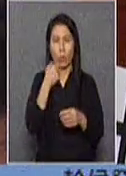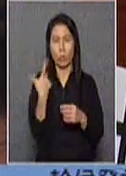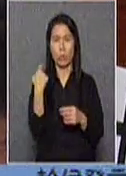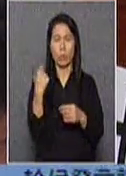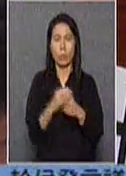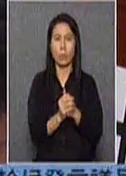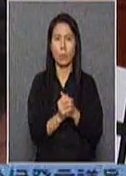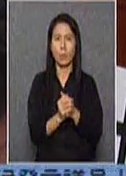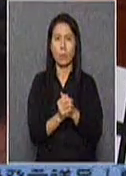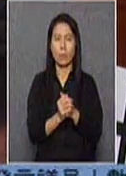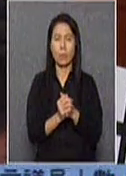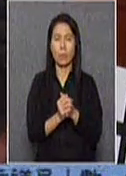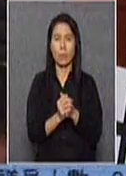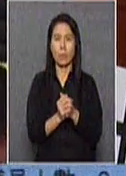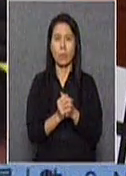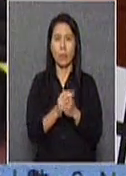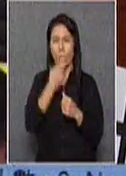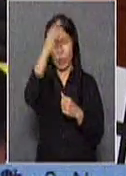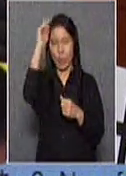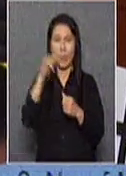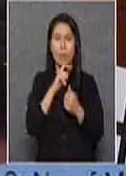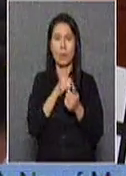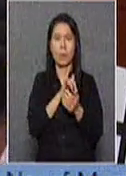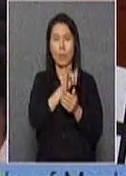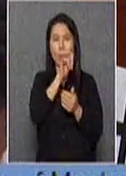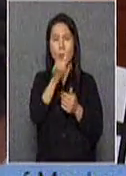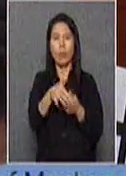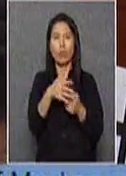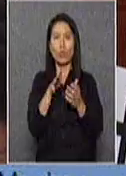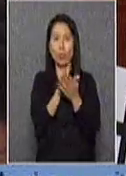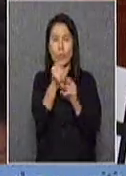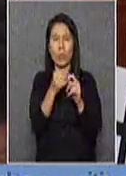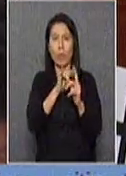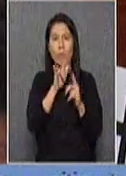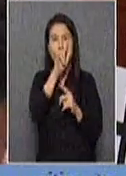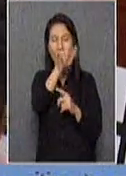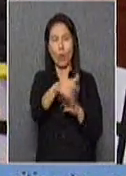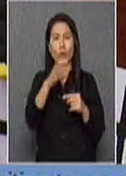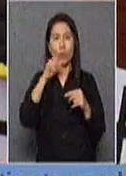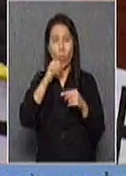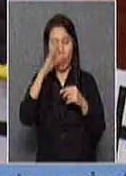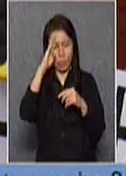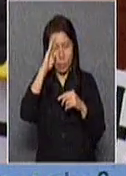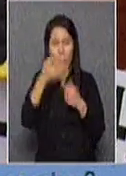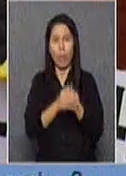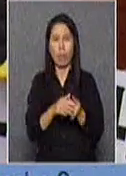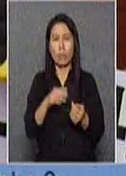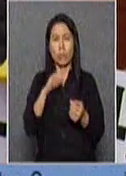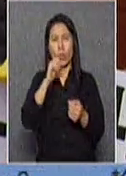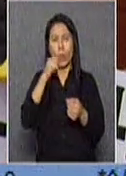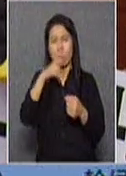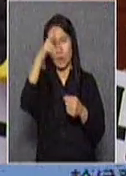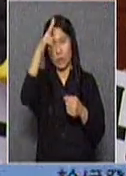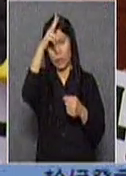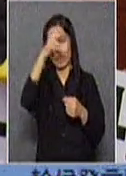人家這個菲律賓派專人呢去到台灣道歉呢， 台灣政府都覺得這個道歉是